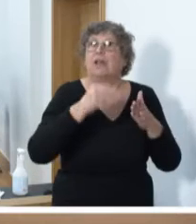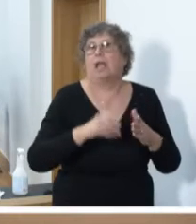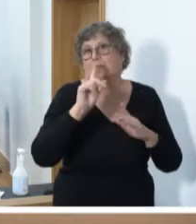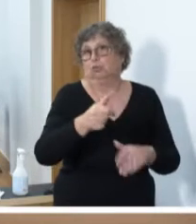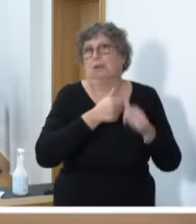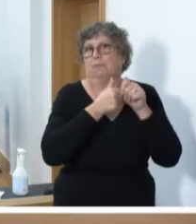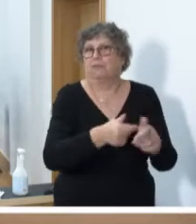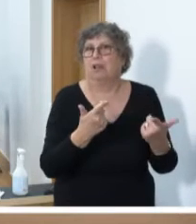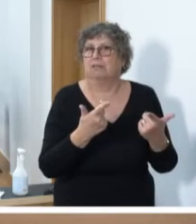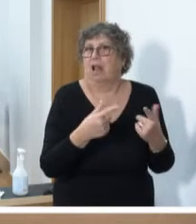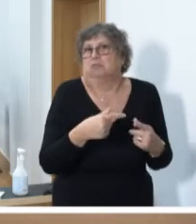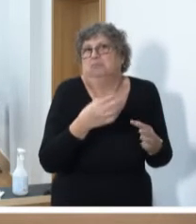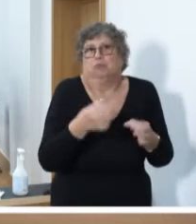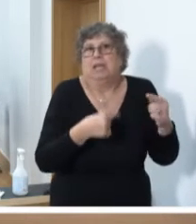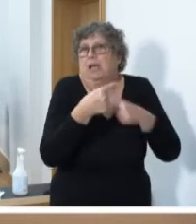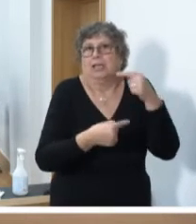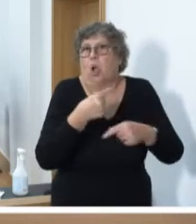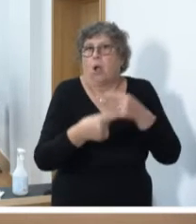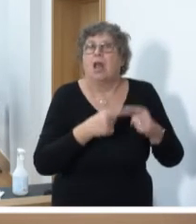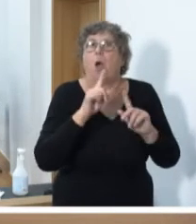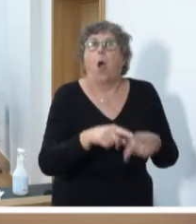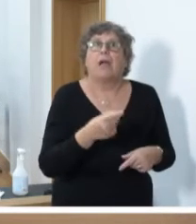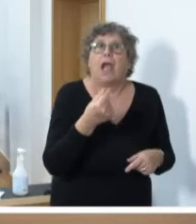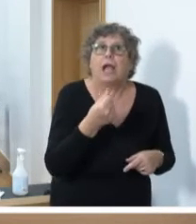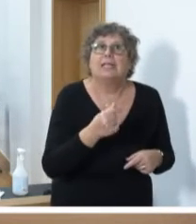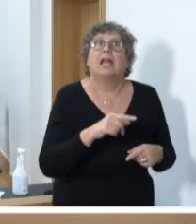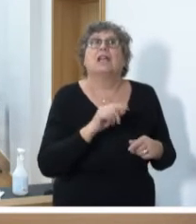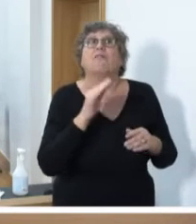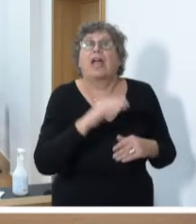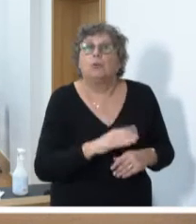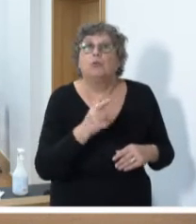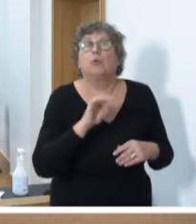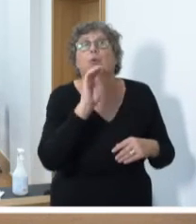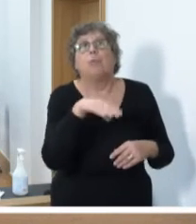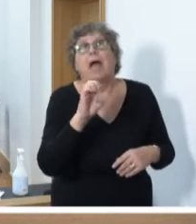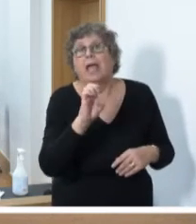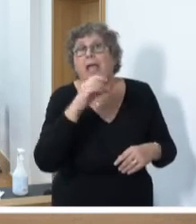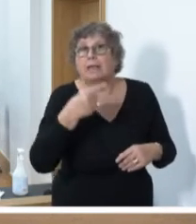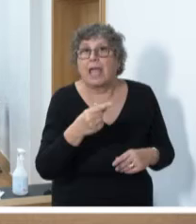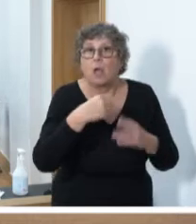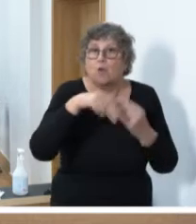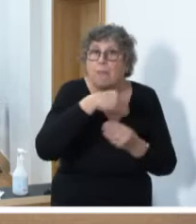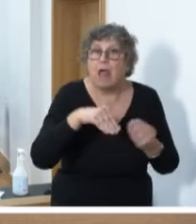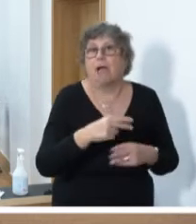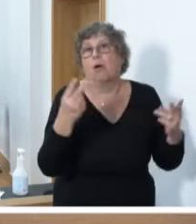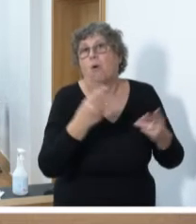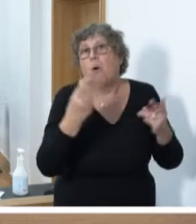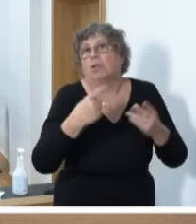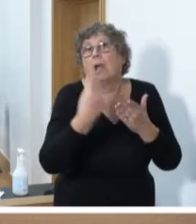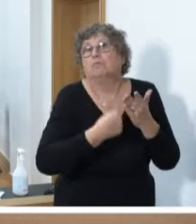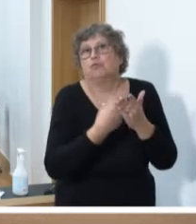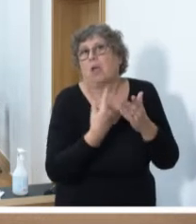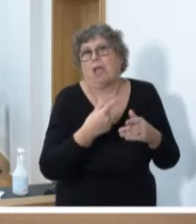Es spielt also im Prinzip keine Rolle, ob die garantierte Vergütung über eine EEG-Umlage gezahlt wird oder in Steuermitteln versteckt